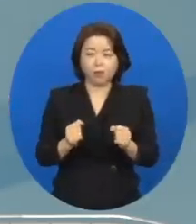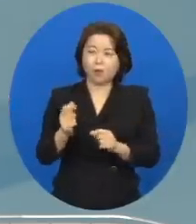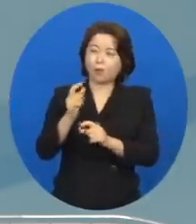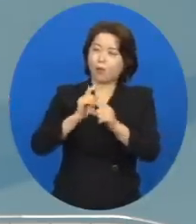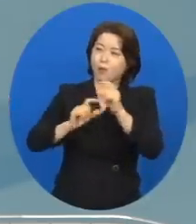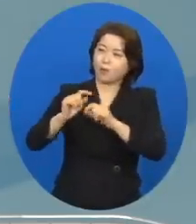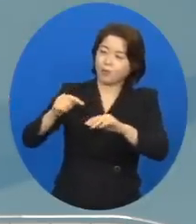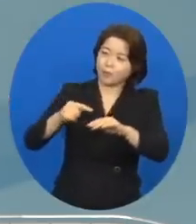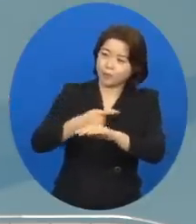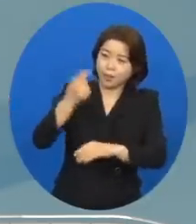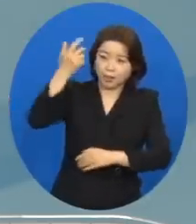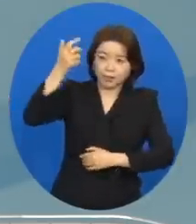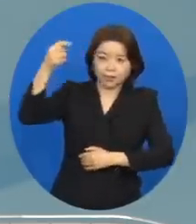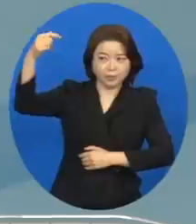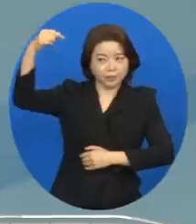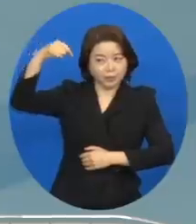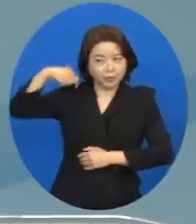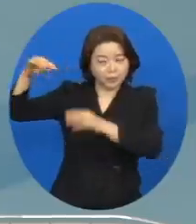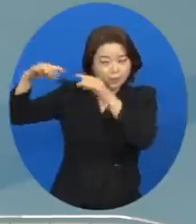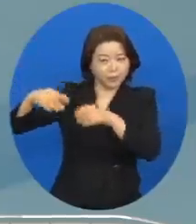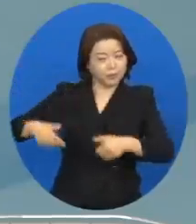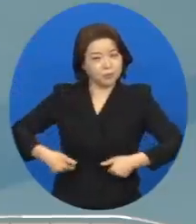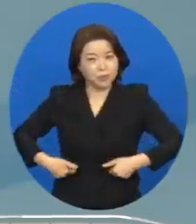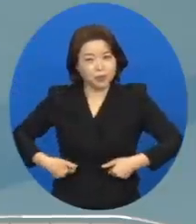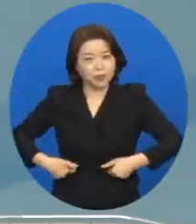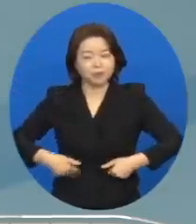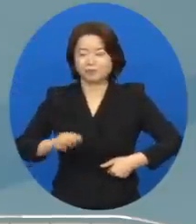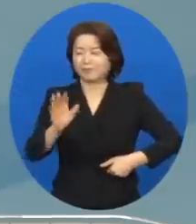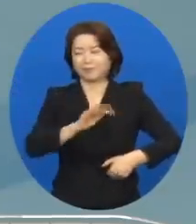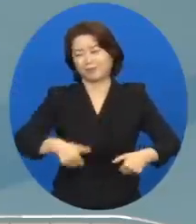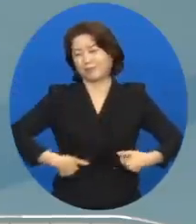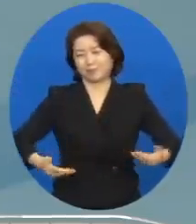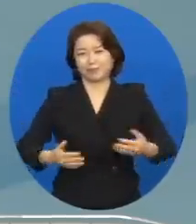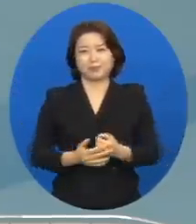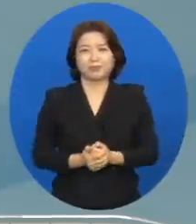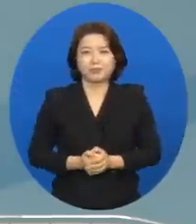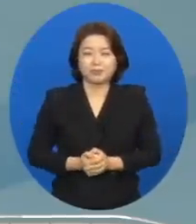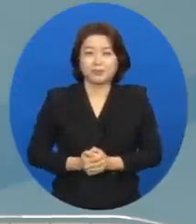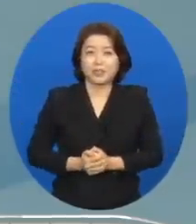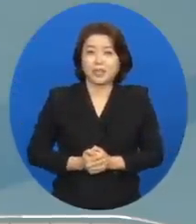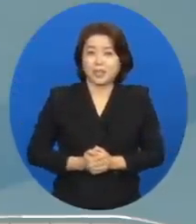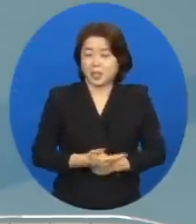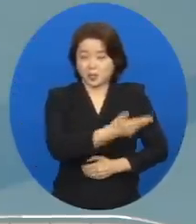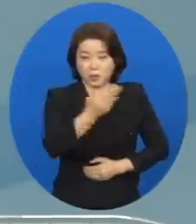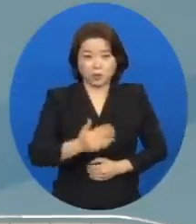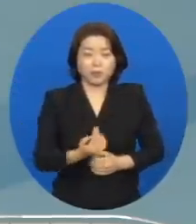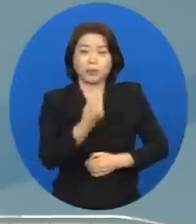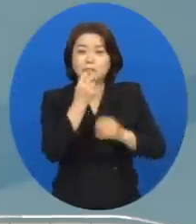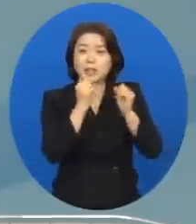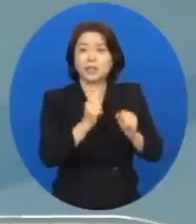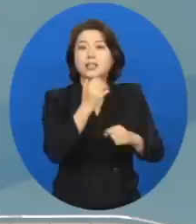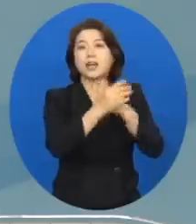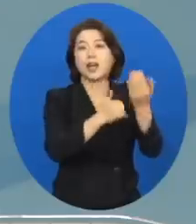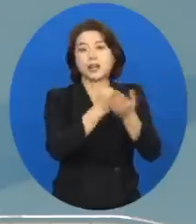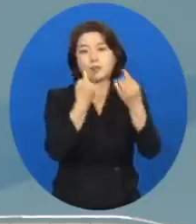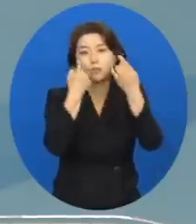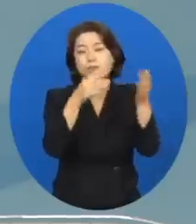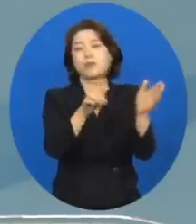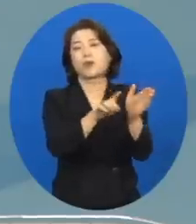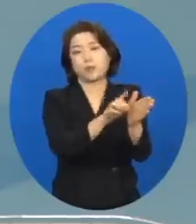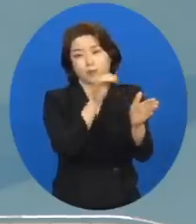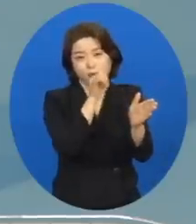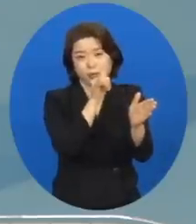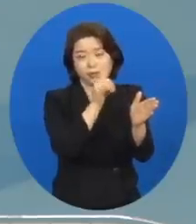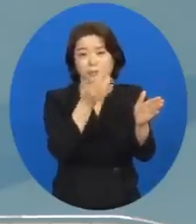영감을 구하겠습니까? 여러분도 하나님을 살아계신 하나님이라고 분명히 믿으면서도 왜